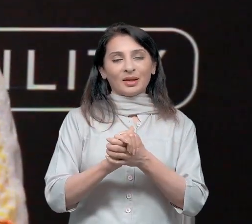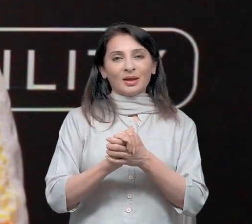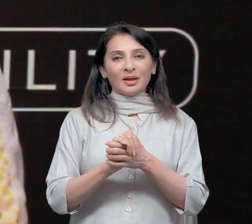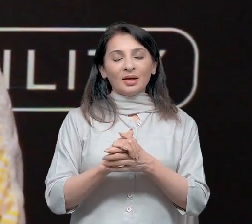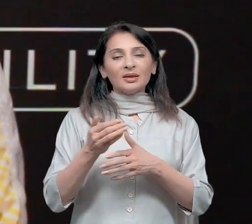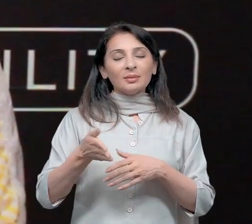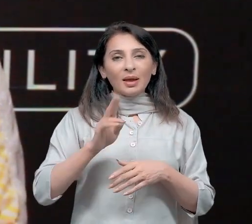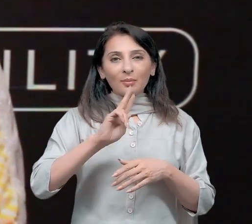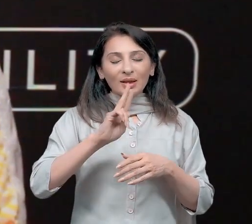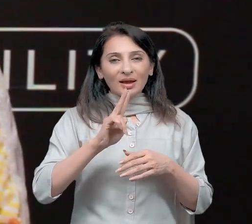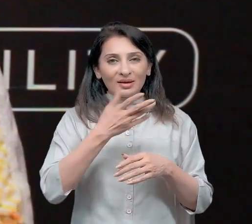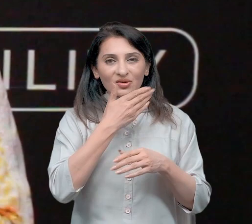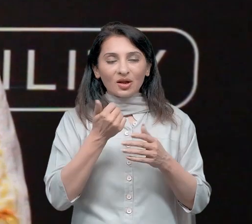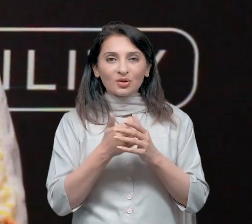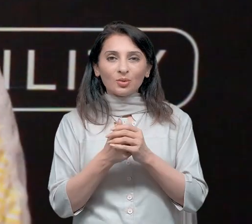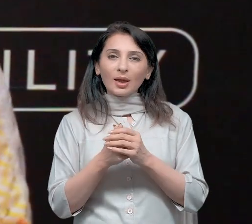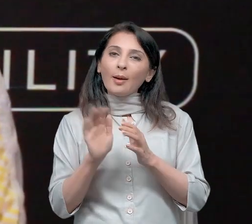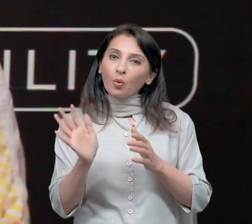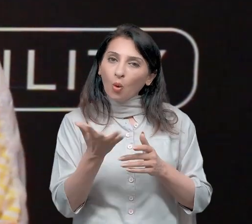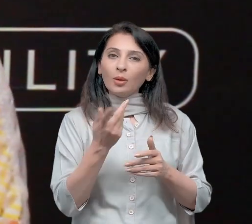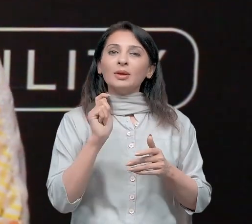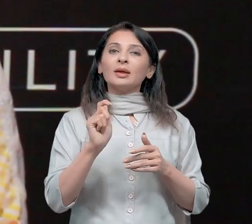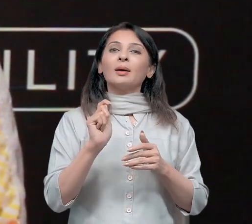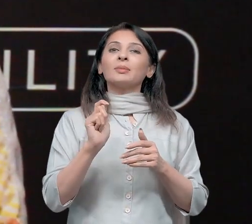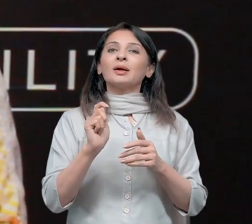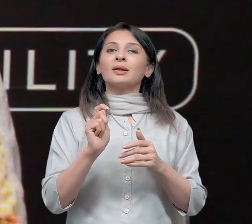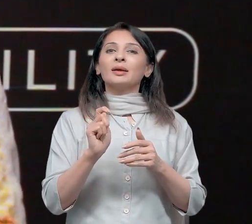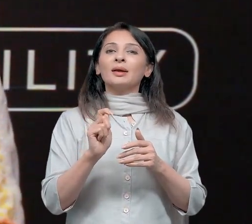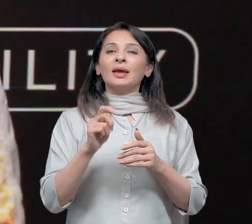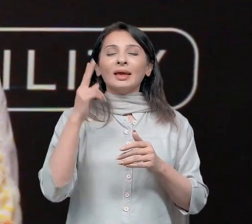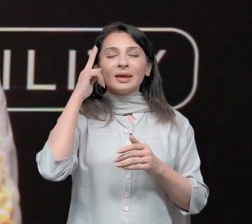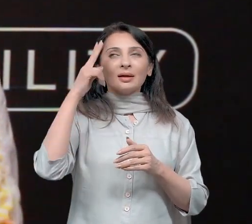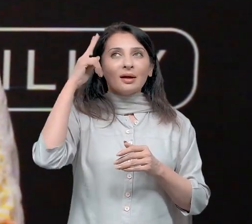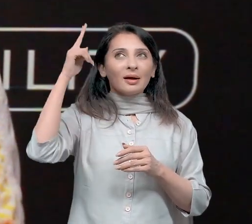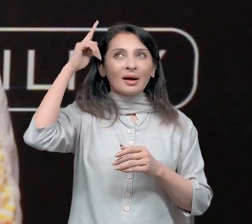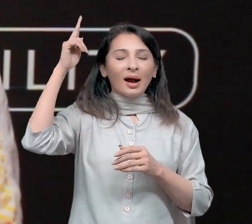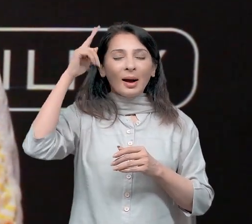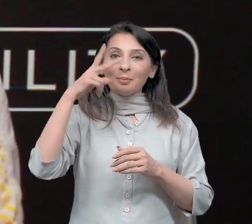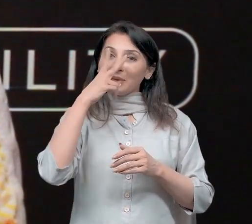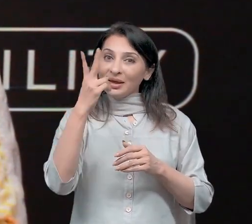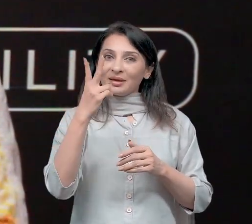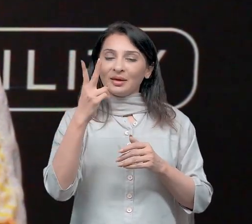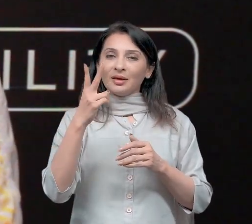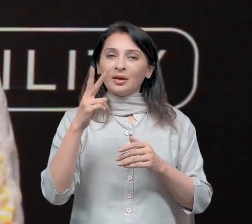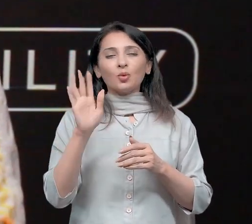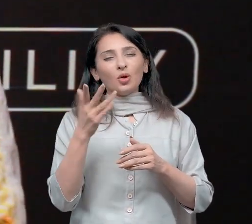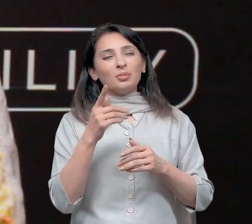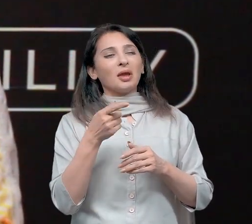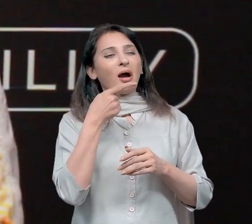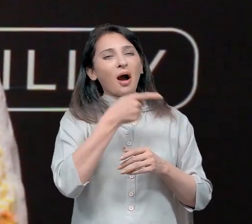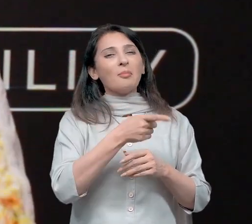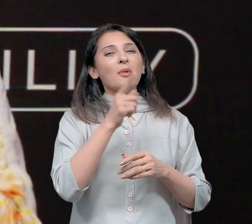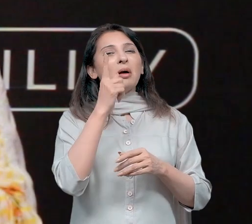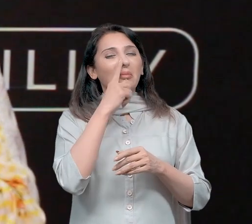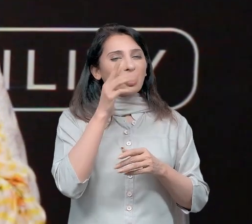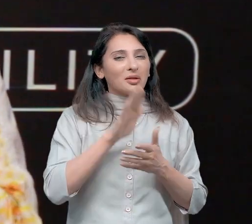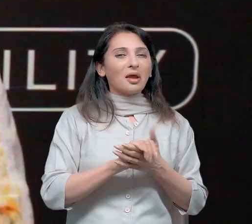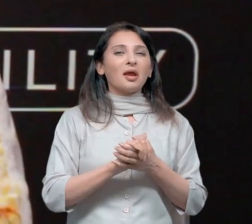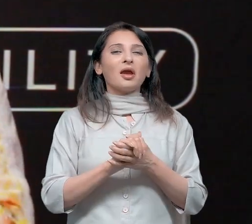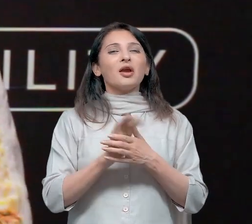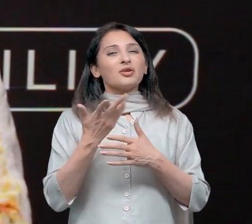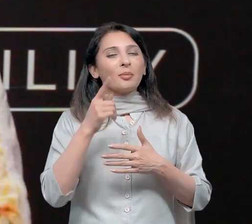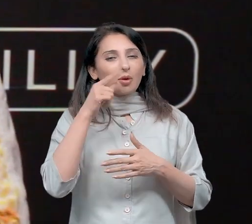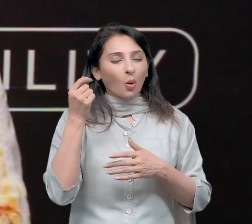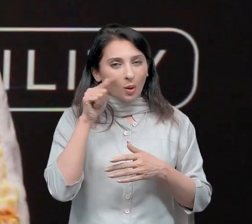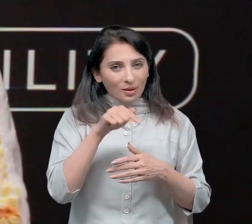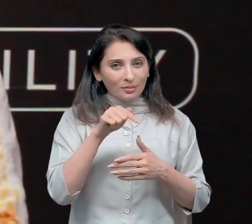آپ کوئی بھی کام کریے، ایک خواب دیکھیے اپنے لیے، خواہ آپ مرد ہوں عورت ہوں، ایک خواب دیکھیے اور